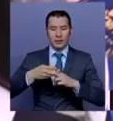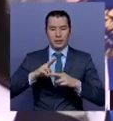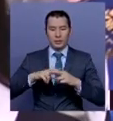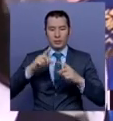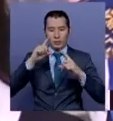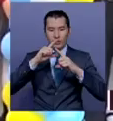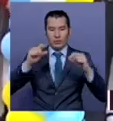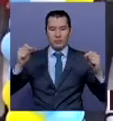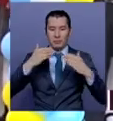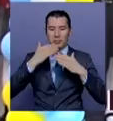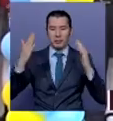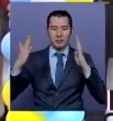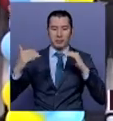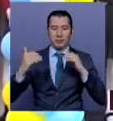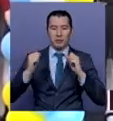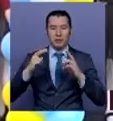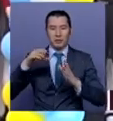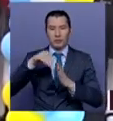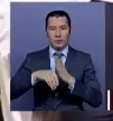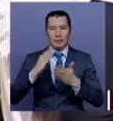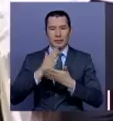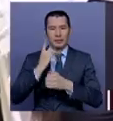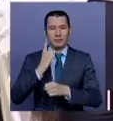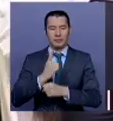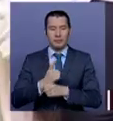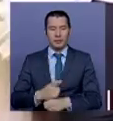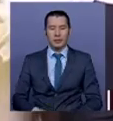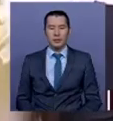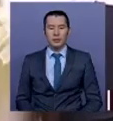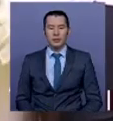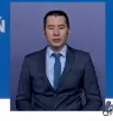қоштасу кешін өткізудегі шектеулер жайында сөз етті.